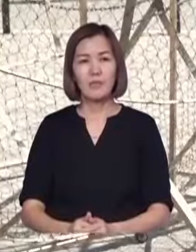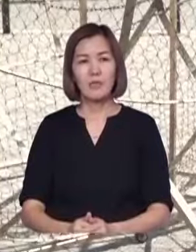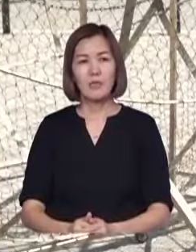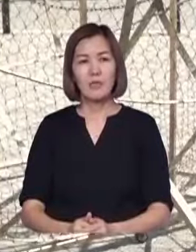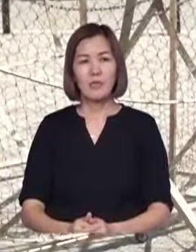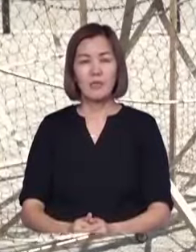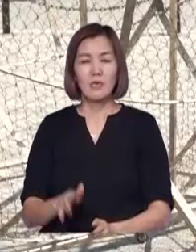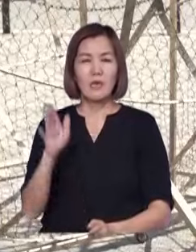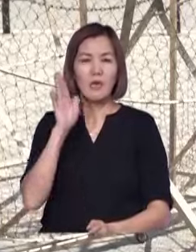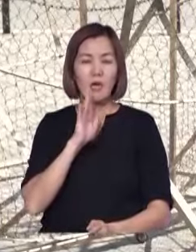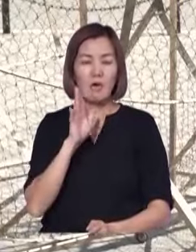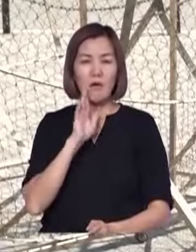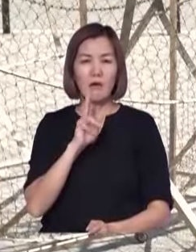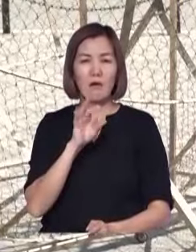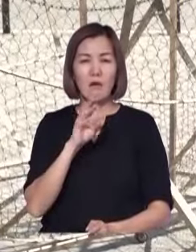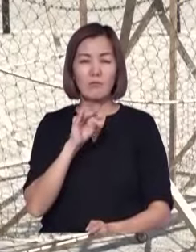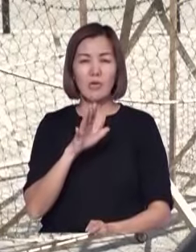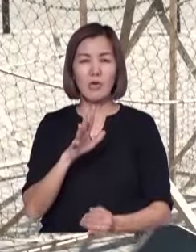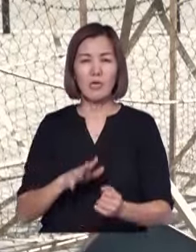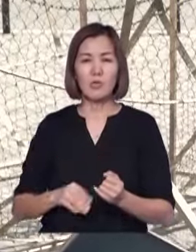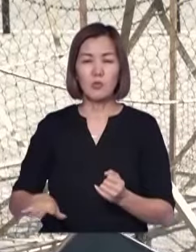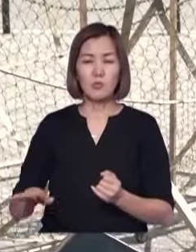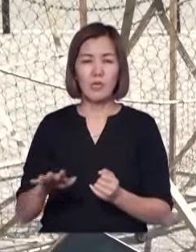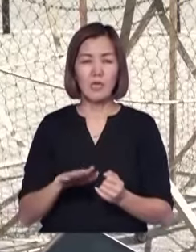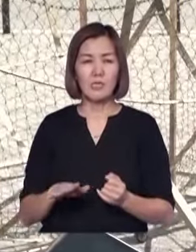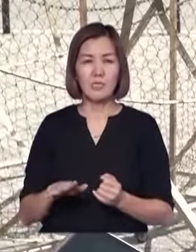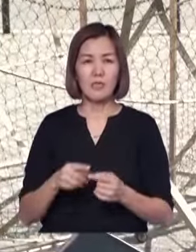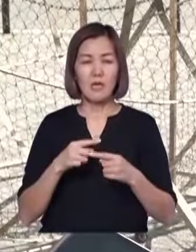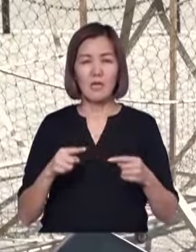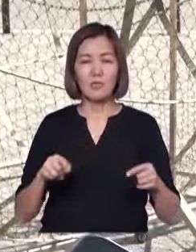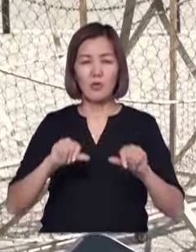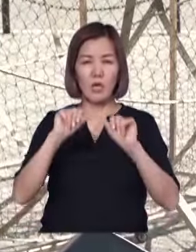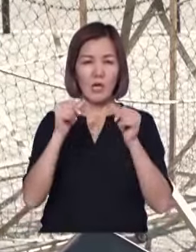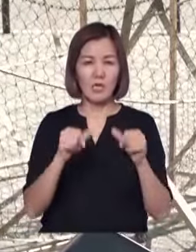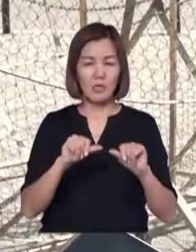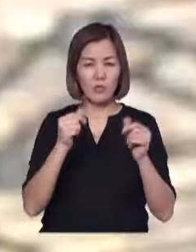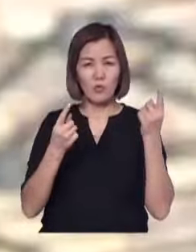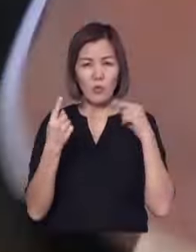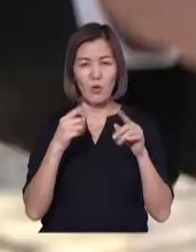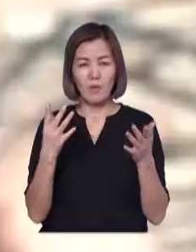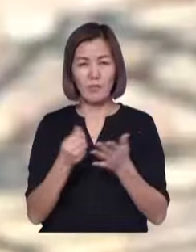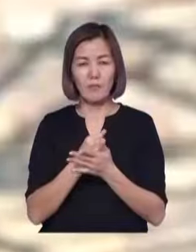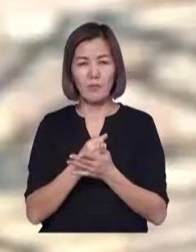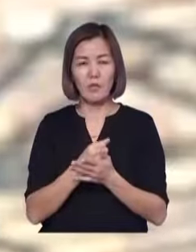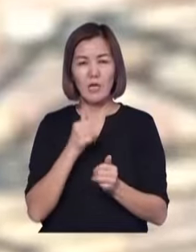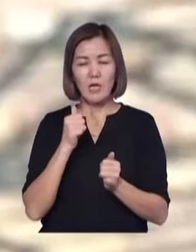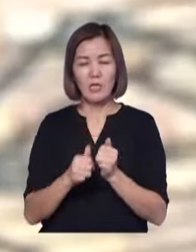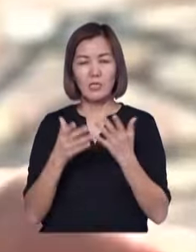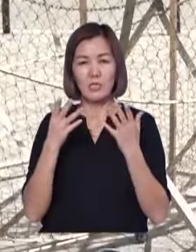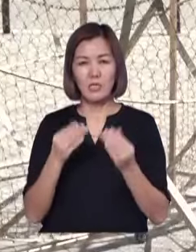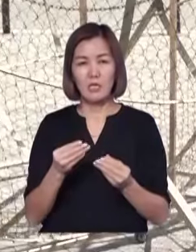Қапшағайдың жағасында болғандықтан осындай бір кіші архитектура форма ойлап таптық. Яғни кез келген азамат өзінің күнделікті